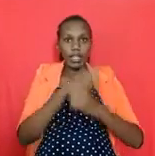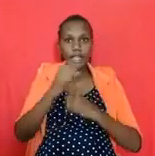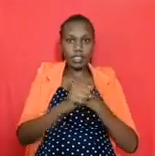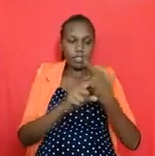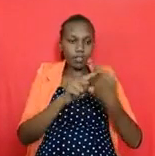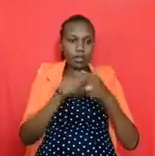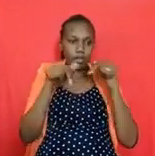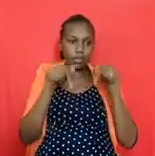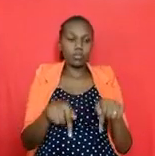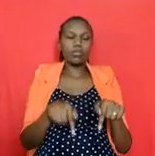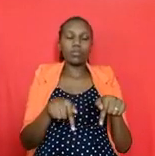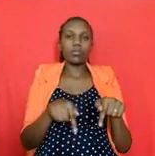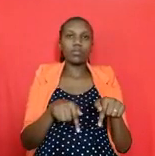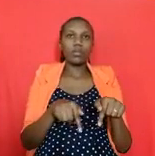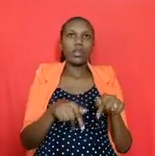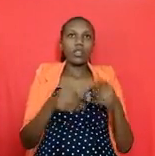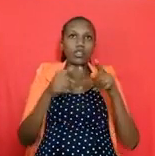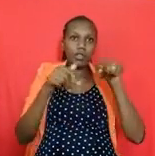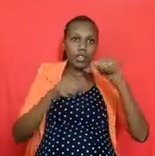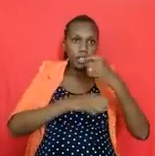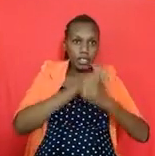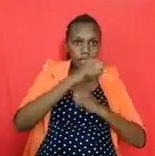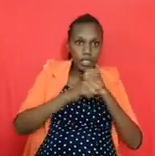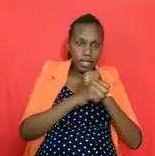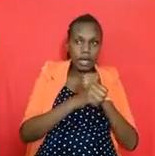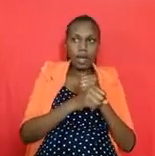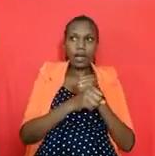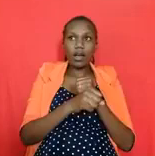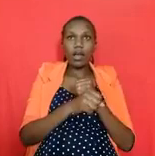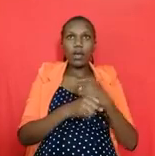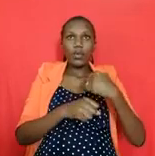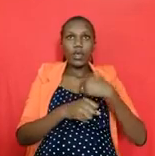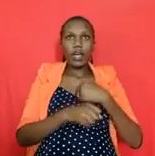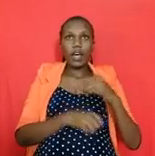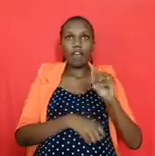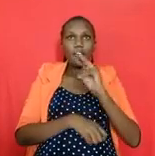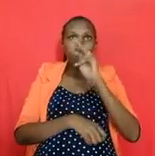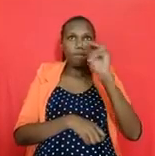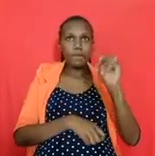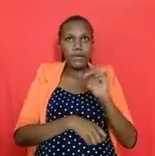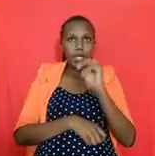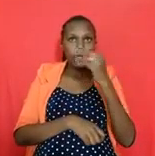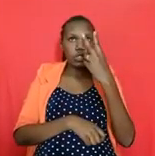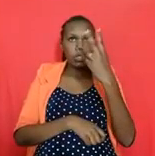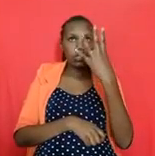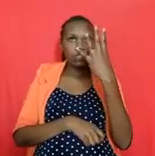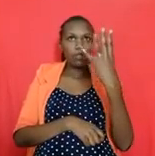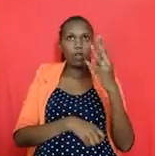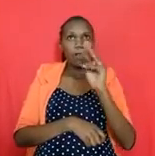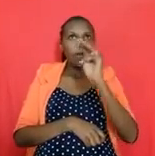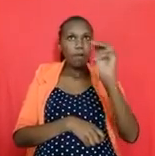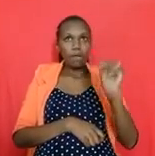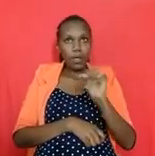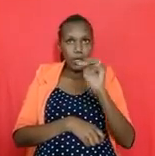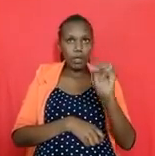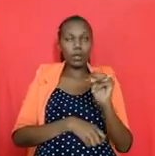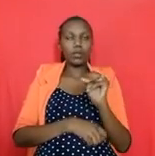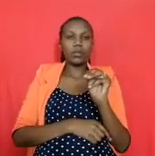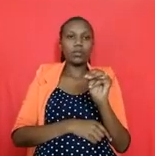uyu koguo mwaka uyu ni twikirite milioni mirongo iri na inya na